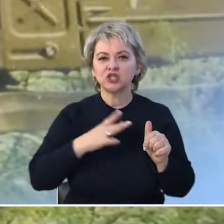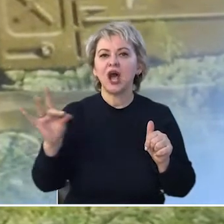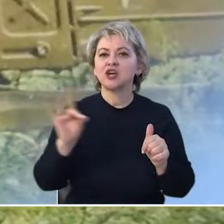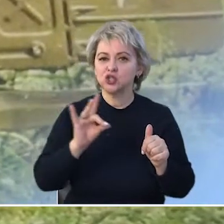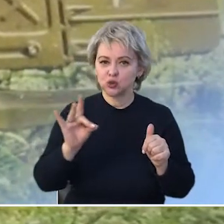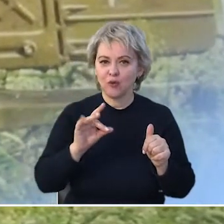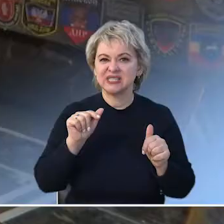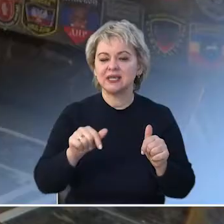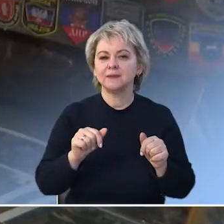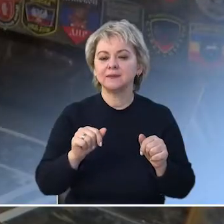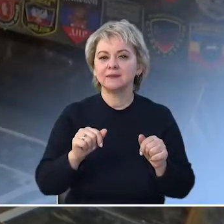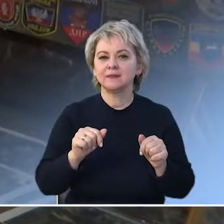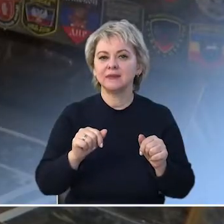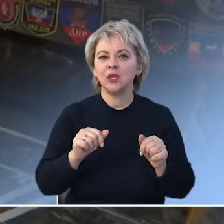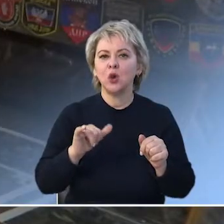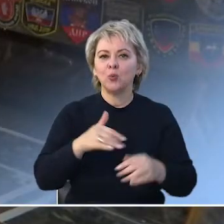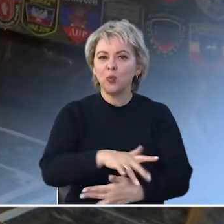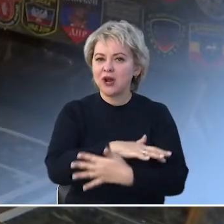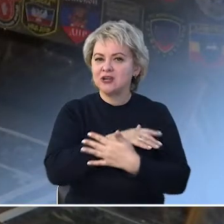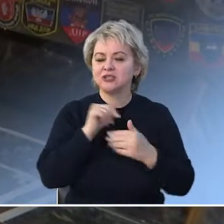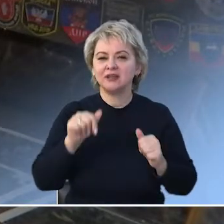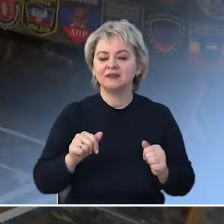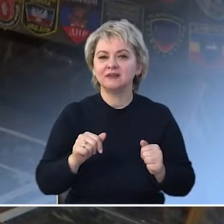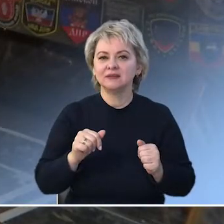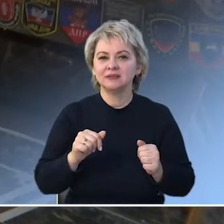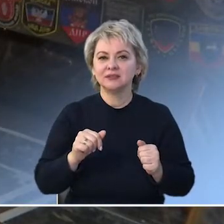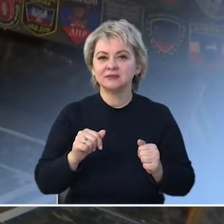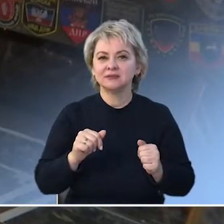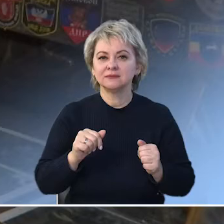наш ростовский. Ух! Мурашки по коже бегут.